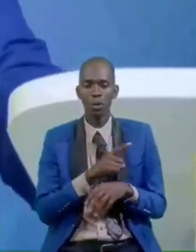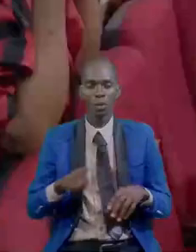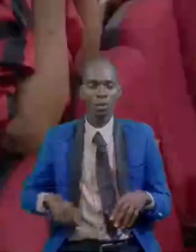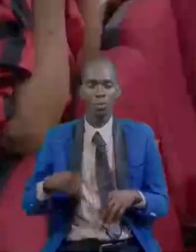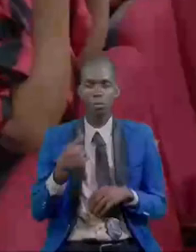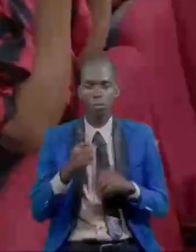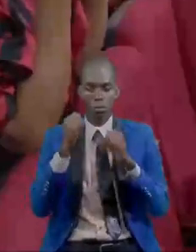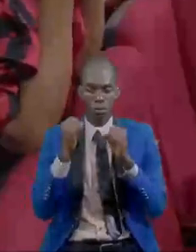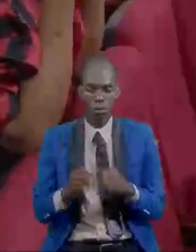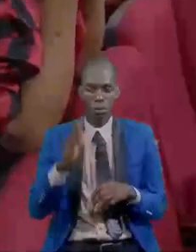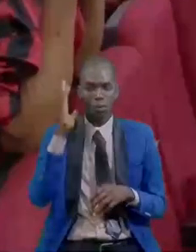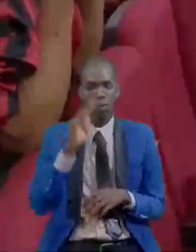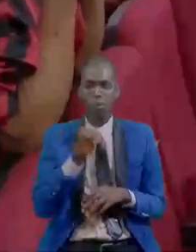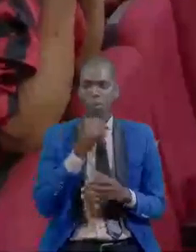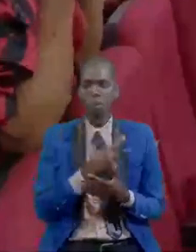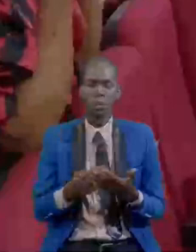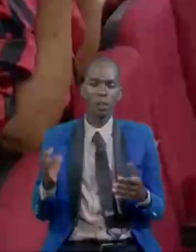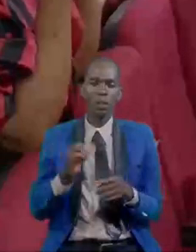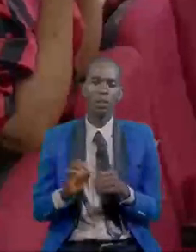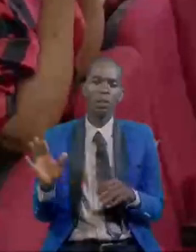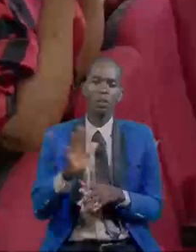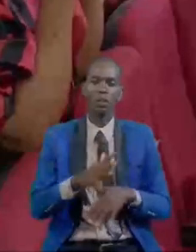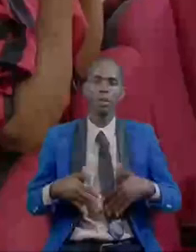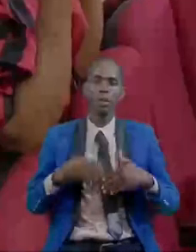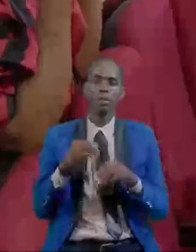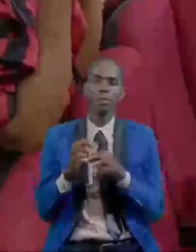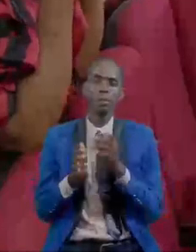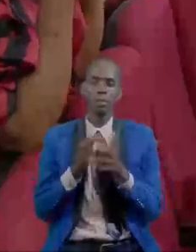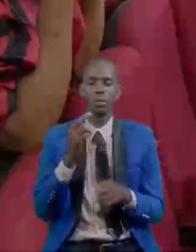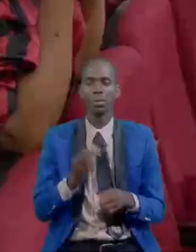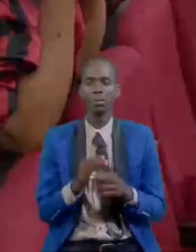Cette puissance ne va pas faillir dans ta vie.